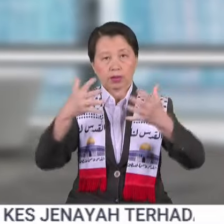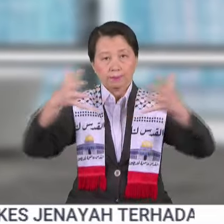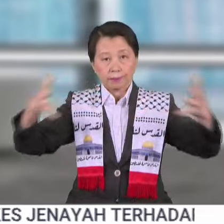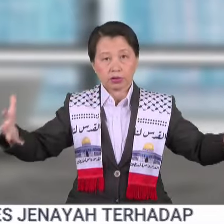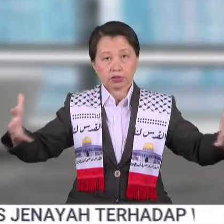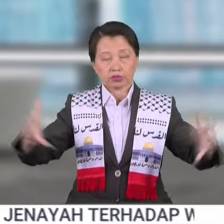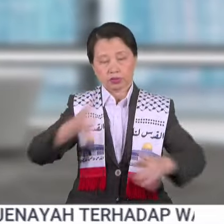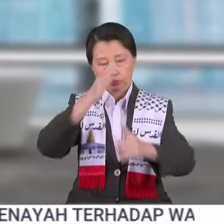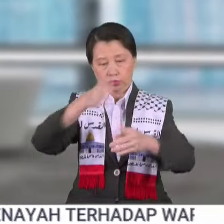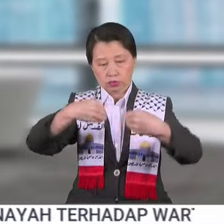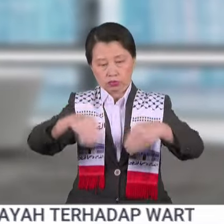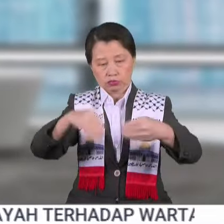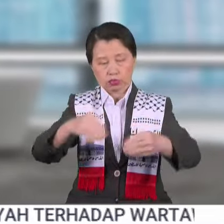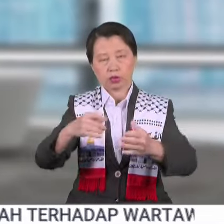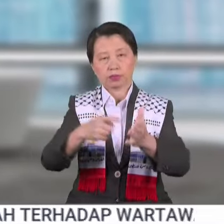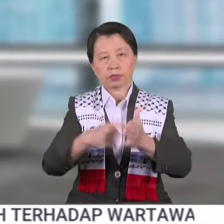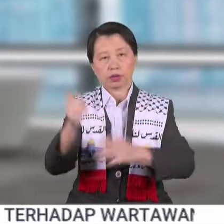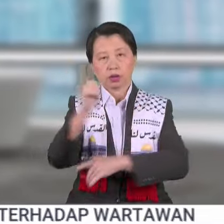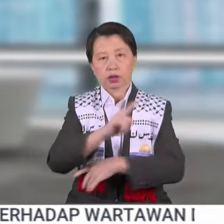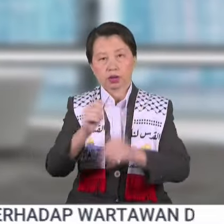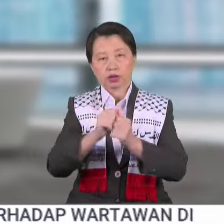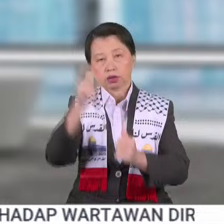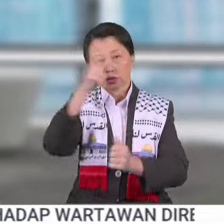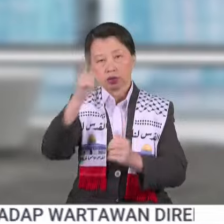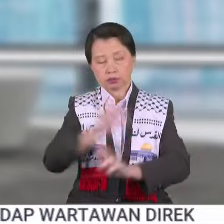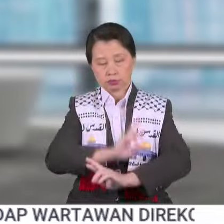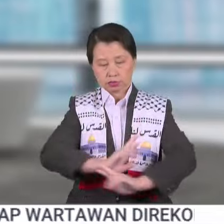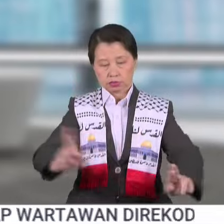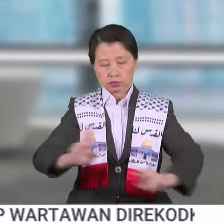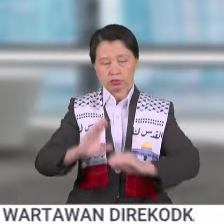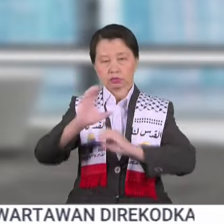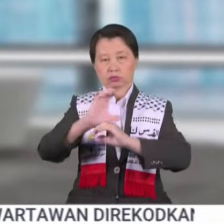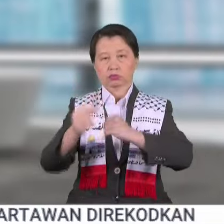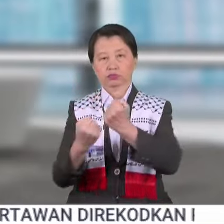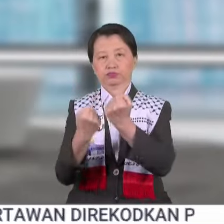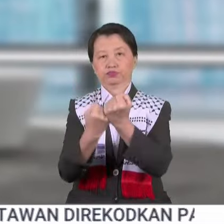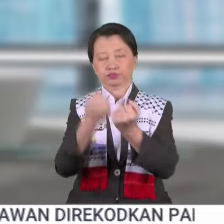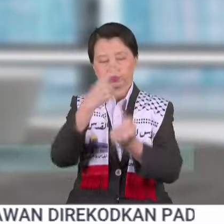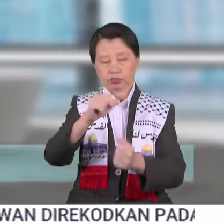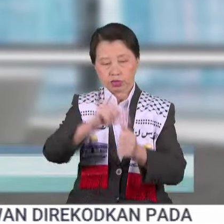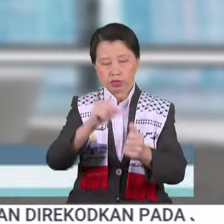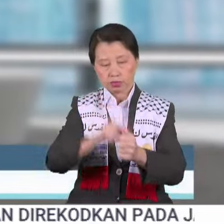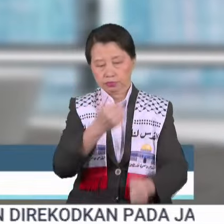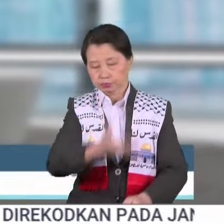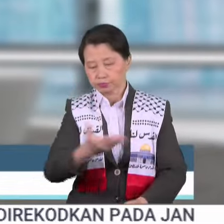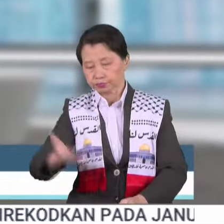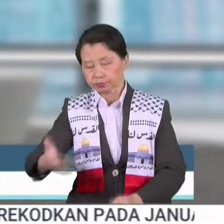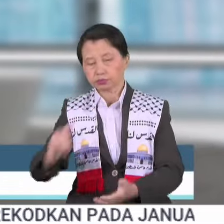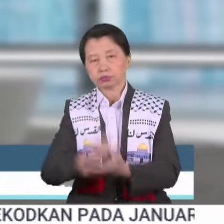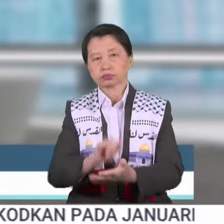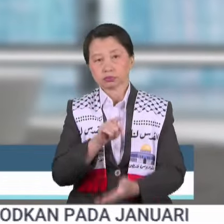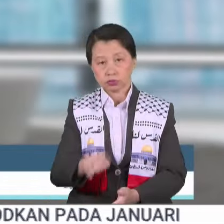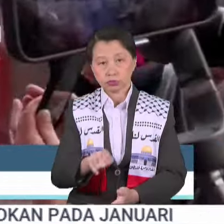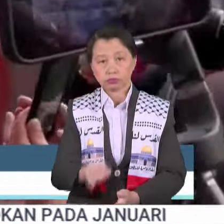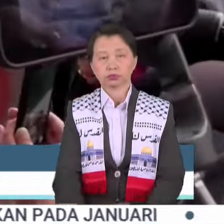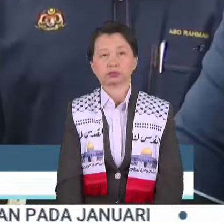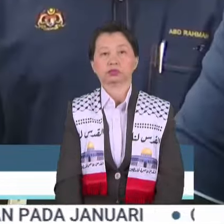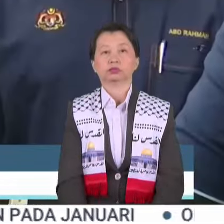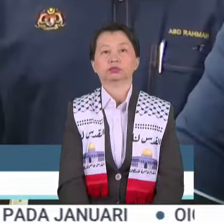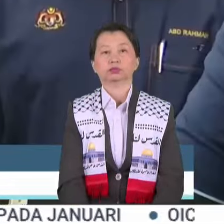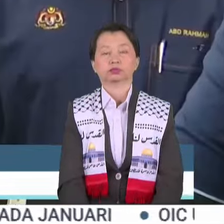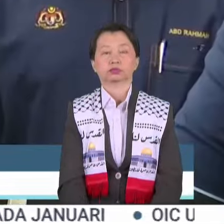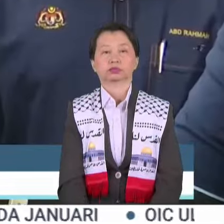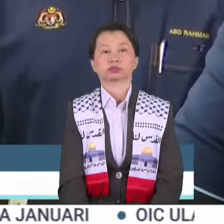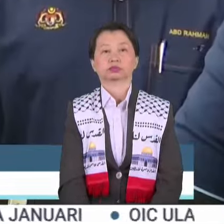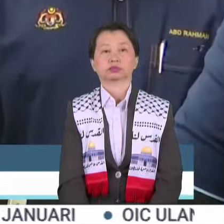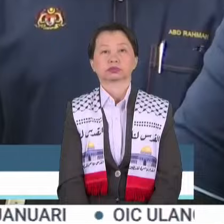Fokusnya menjual barang keperluan harian dengan kerajaan menyediakan subsidi bagi setiap barang berkenaan.